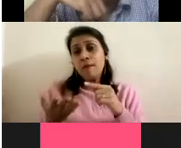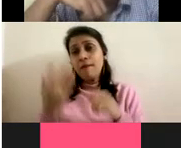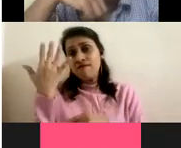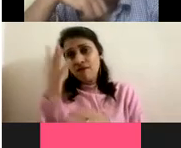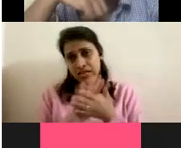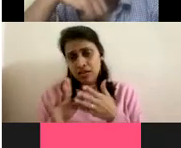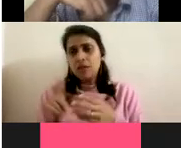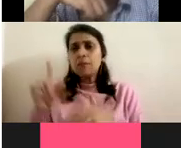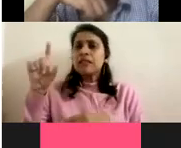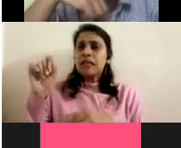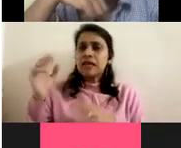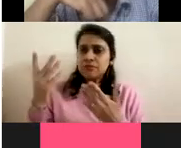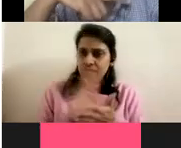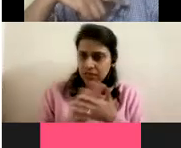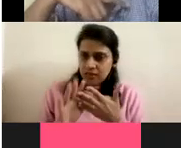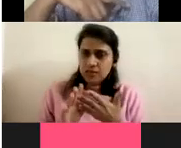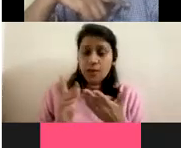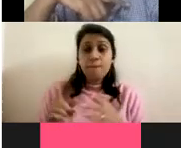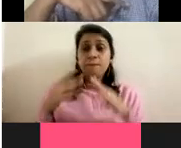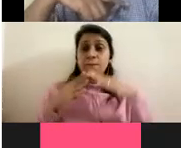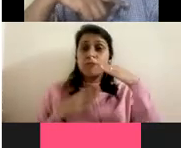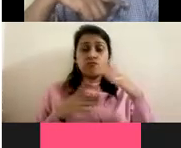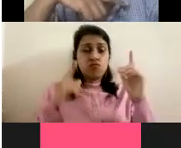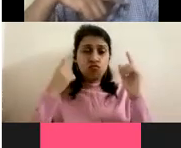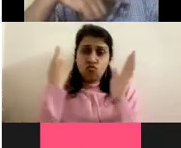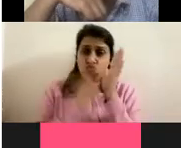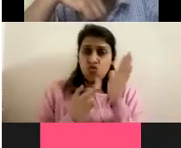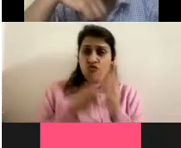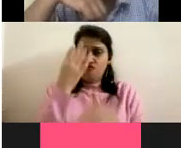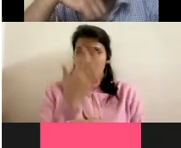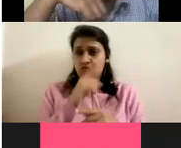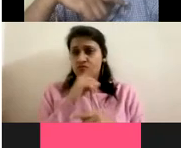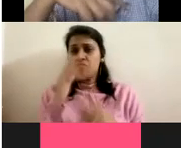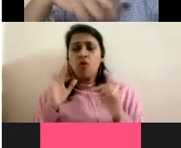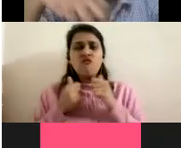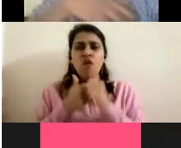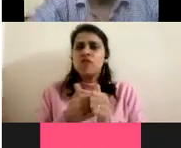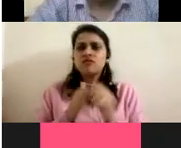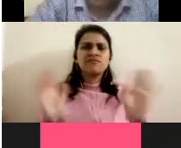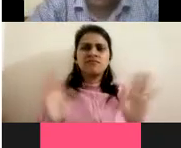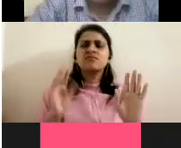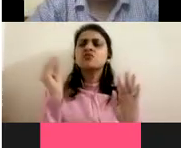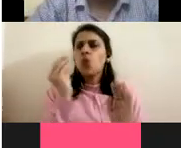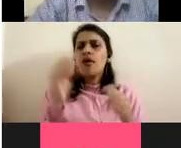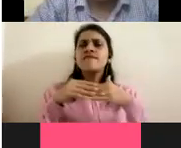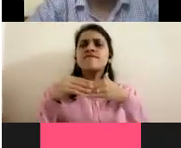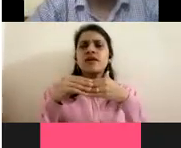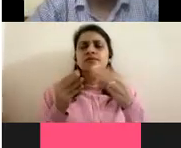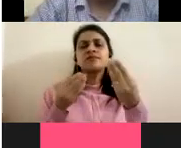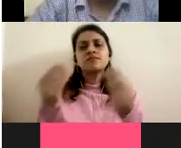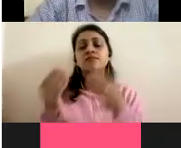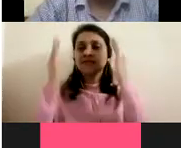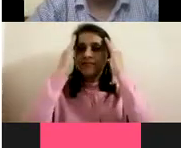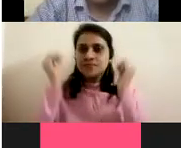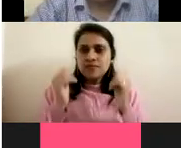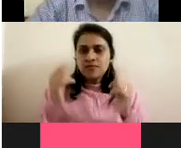ये नहीं कि हाँ हमें 5 मिनट में ही खत्म करना एक फ्लेक्सिबिलिटी हो एक सेंस ऑफ फ्लेक्सिबिलिटी हो जिससे वो कंफर्ट फील करे साइकोलॉजिकली प्रेशर फील